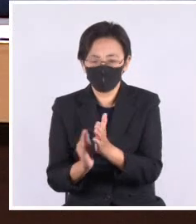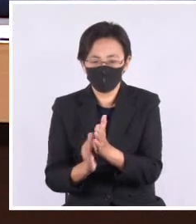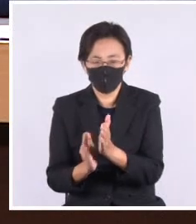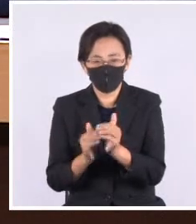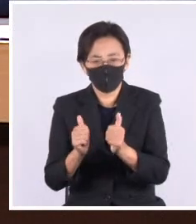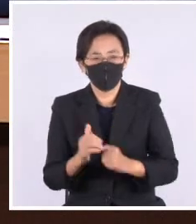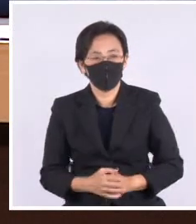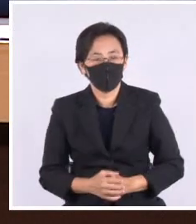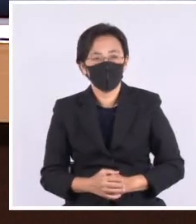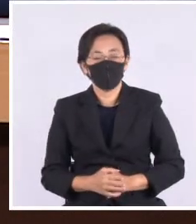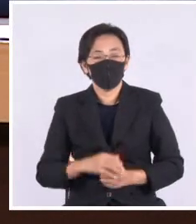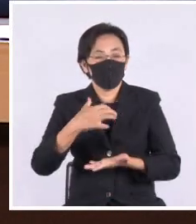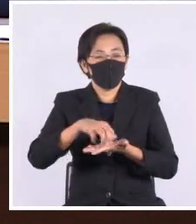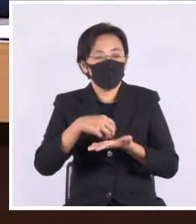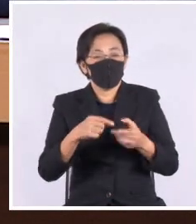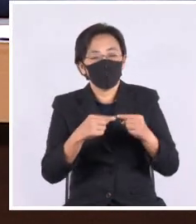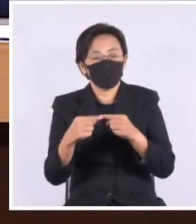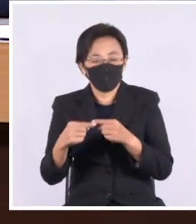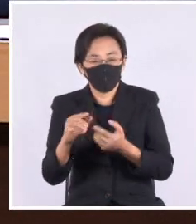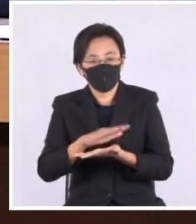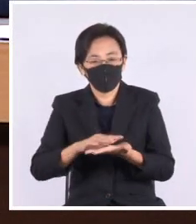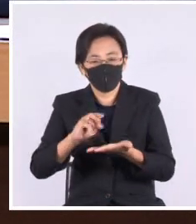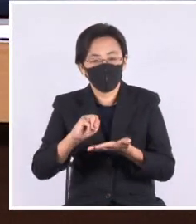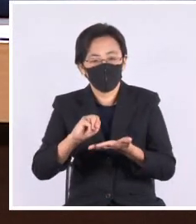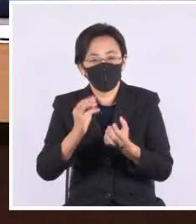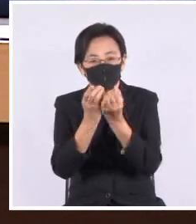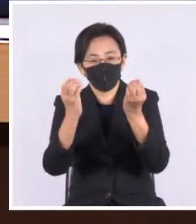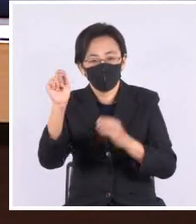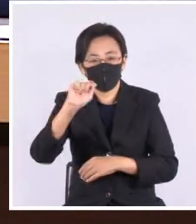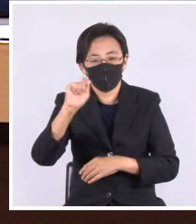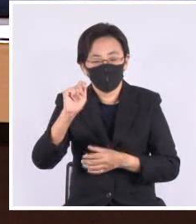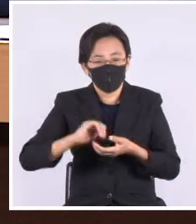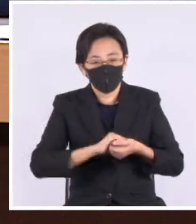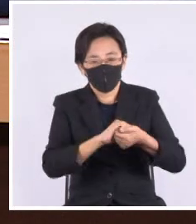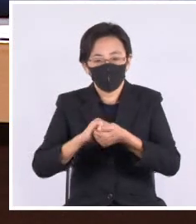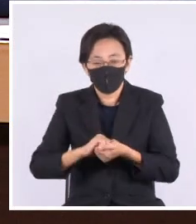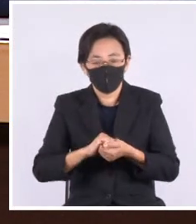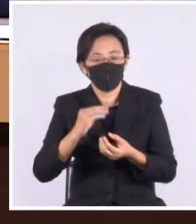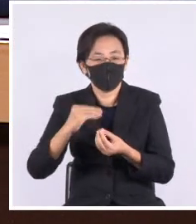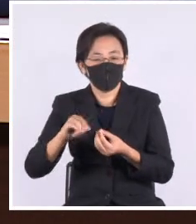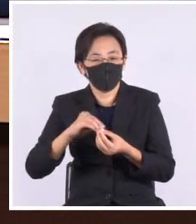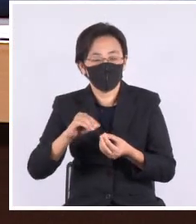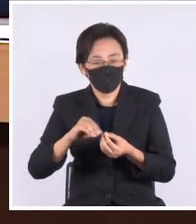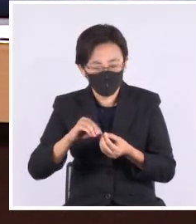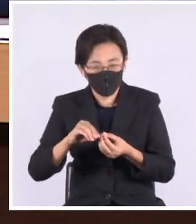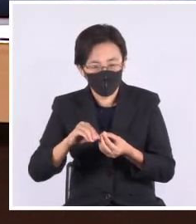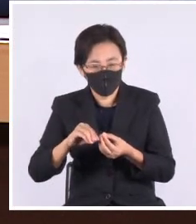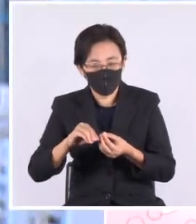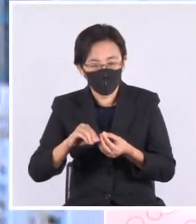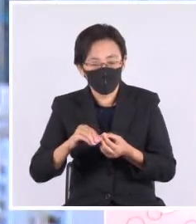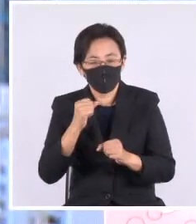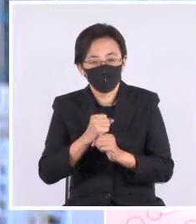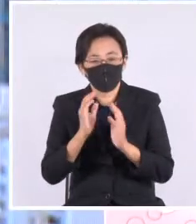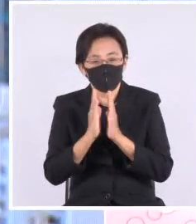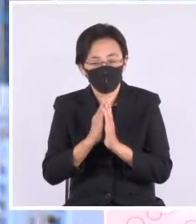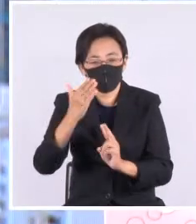แต่กูไม่ชมขาไปดูหน่อยนะคะมหาวิทยาลัยธรรมศาสตร์เข้าร่วมกับจังหวัดฉะเชิงเทราเขาร่วมกันระดมทุนนะคะโทษถ้าป่า